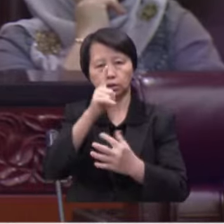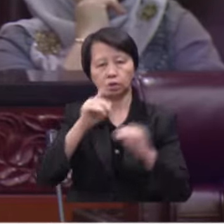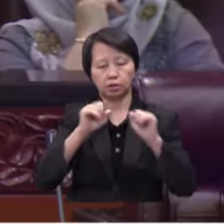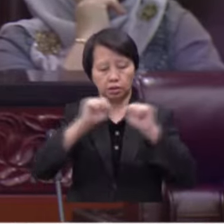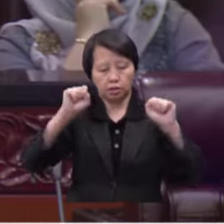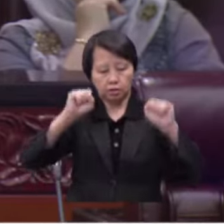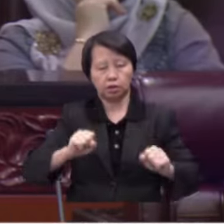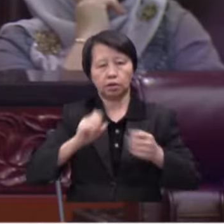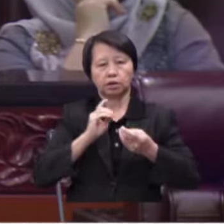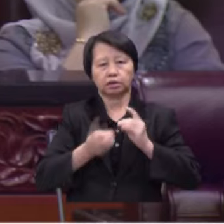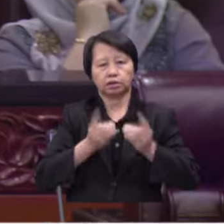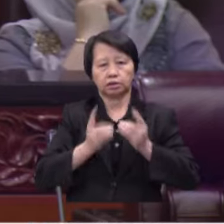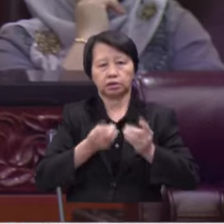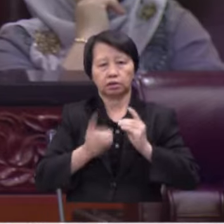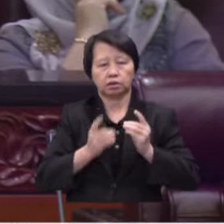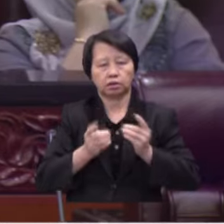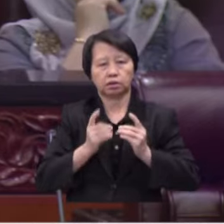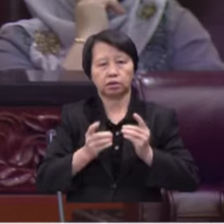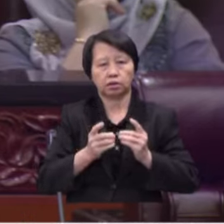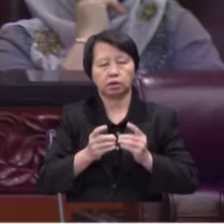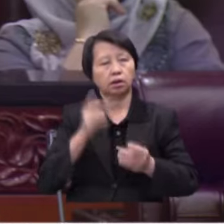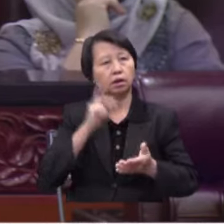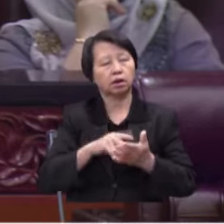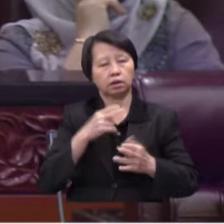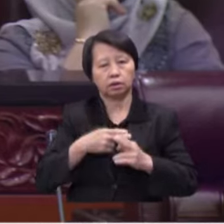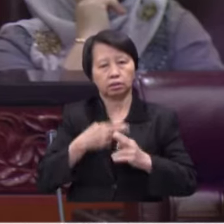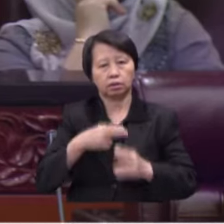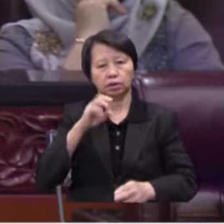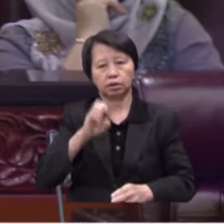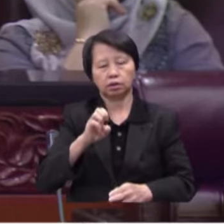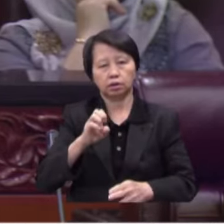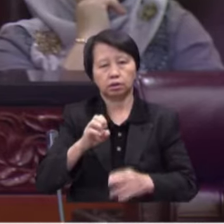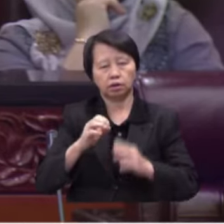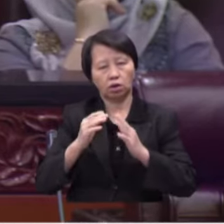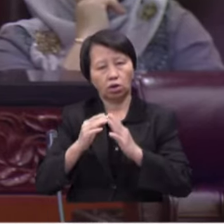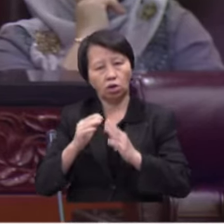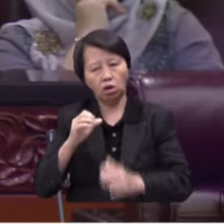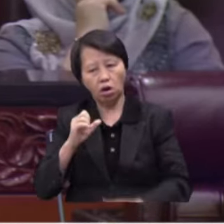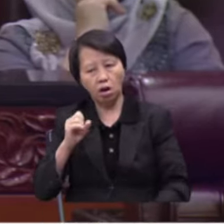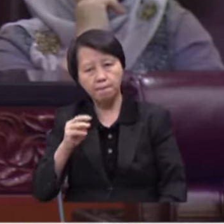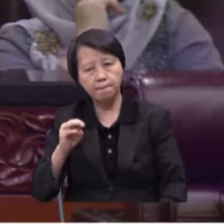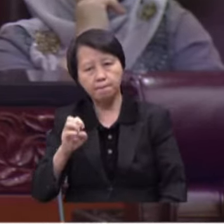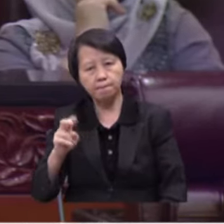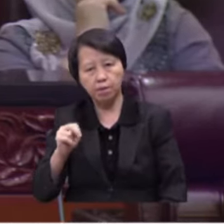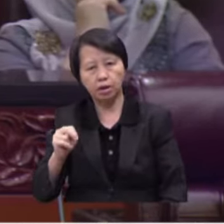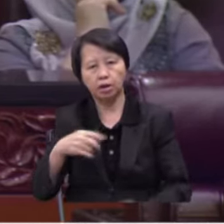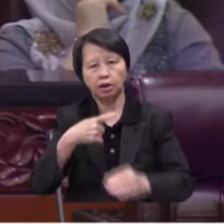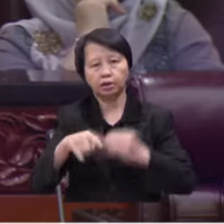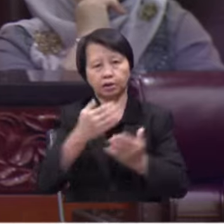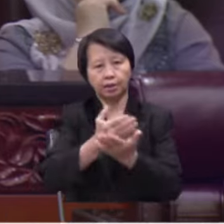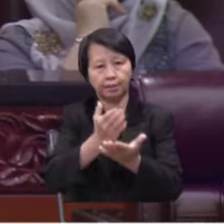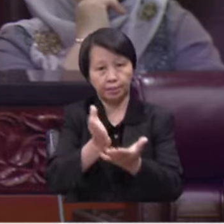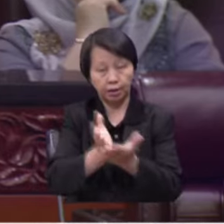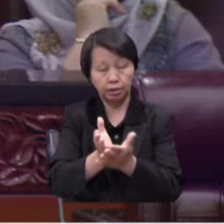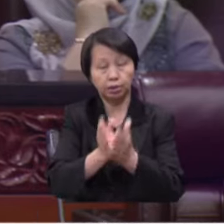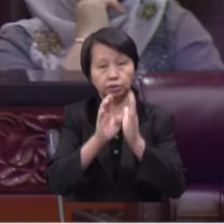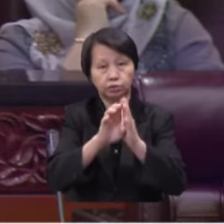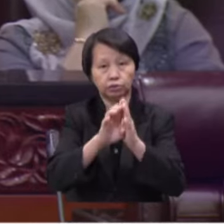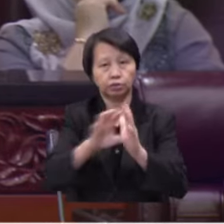sistem digitalisasi yaitu dikenali sebagai iosman dan juga berkenaan tentang budget sebagai contoh